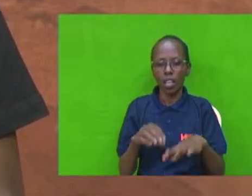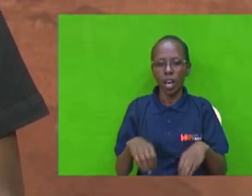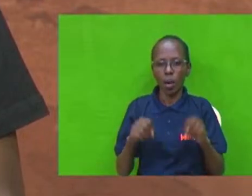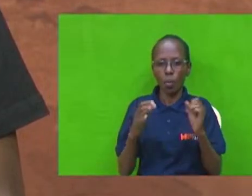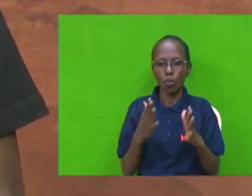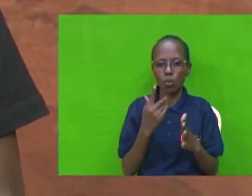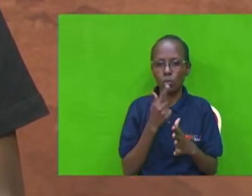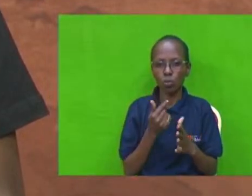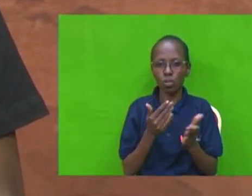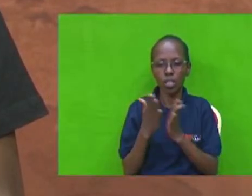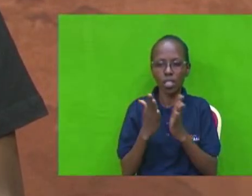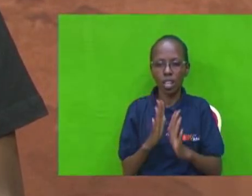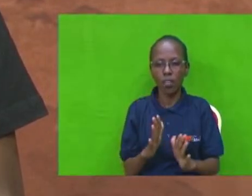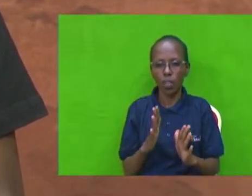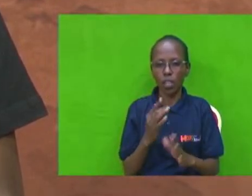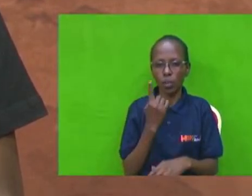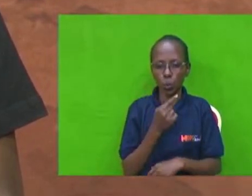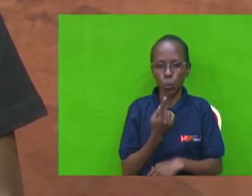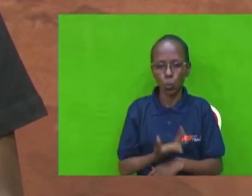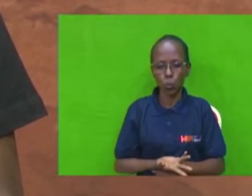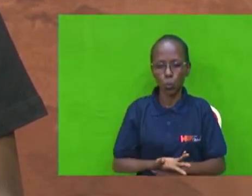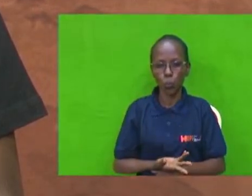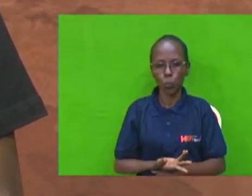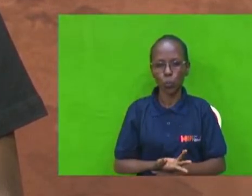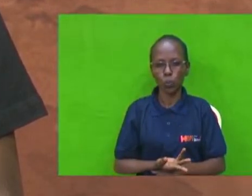mbangu. Aha.